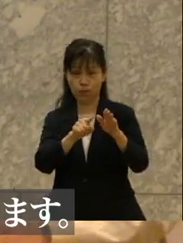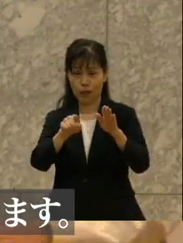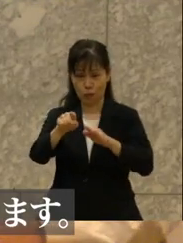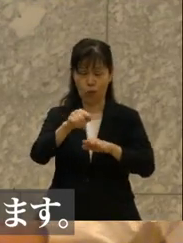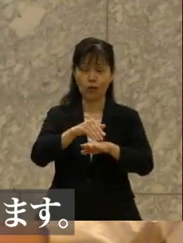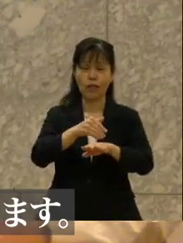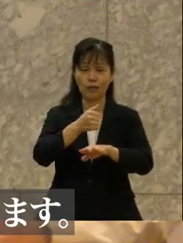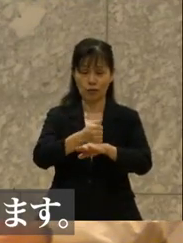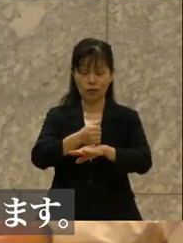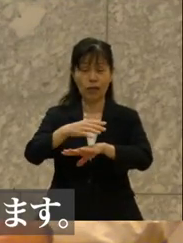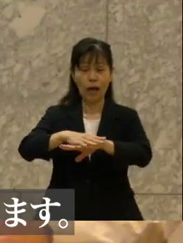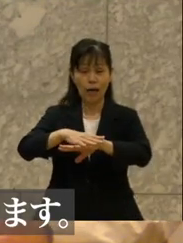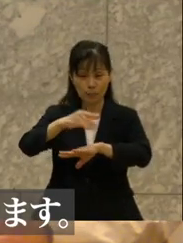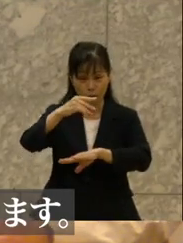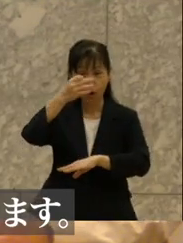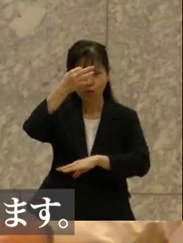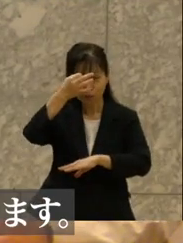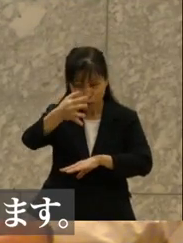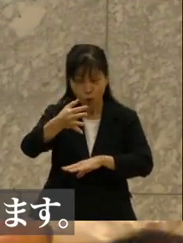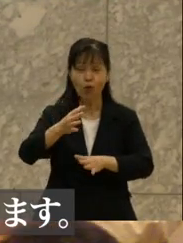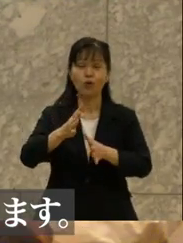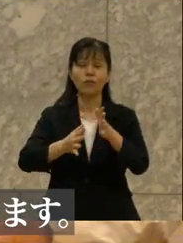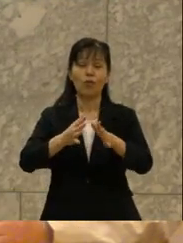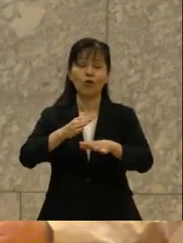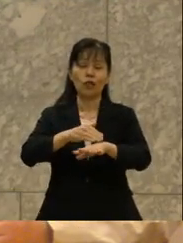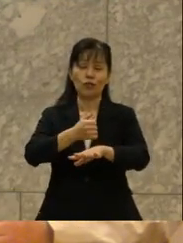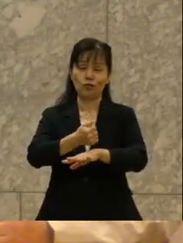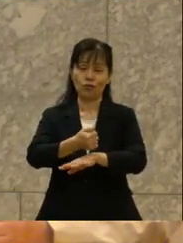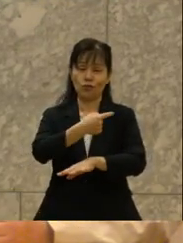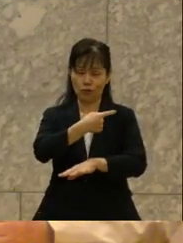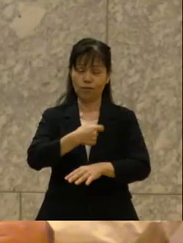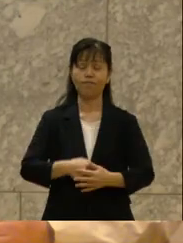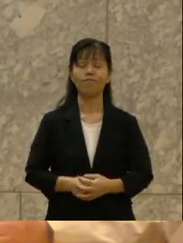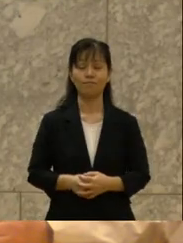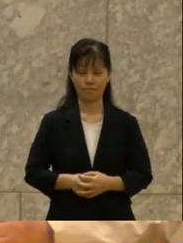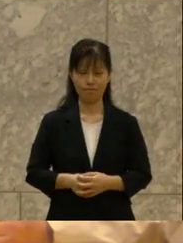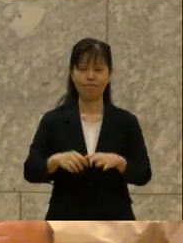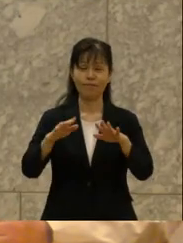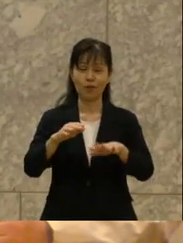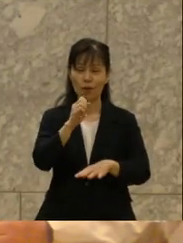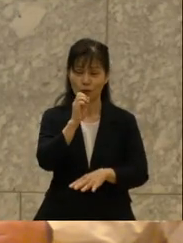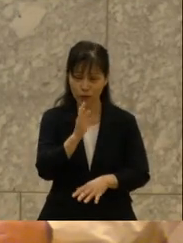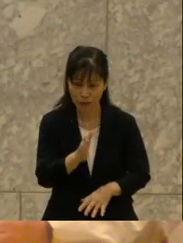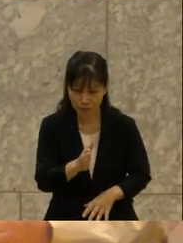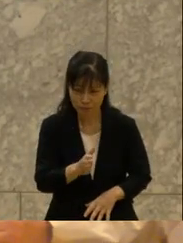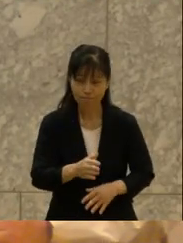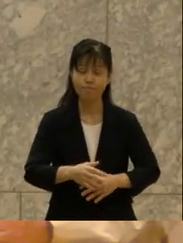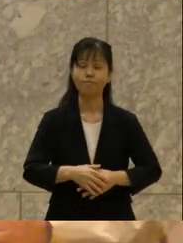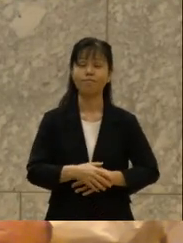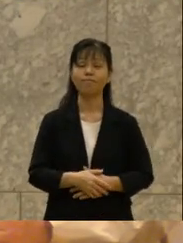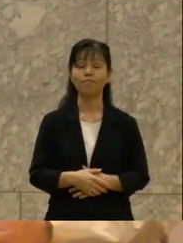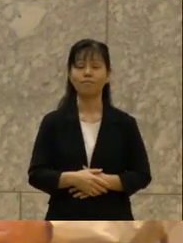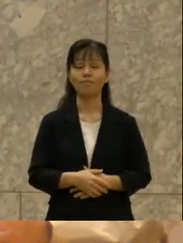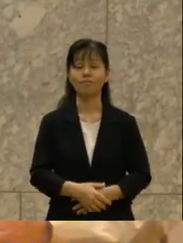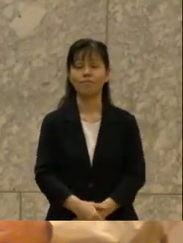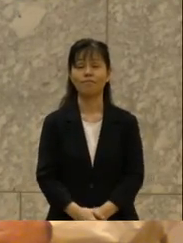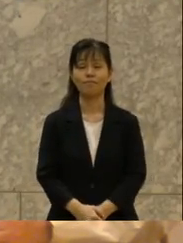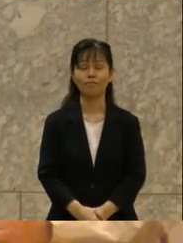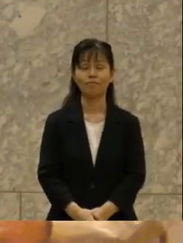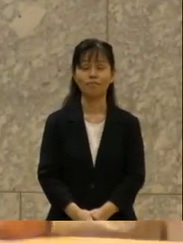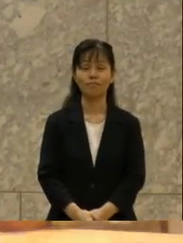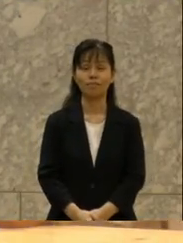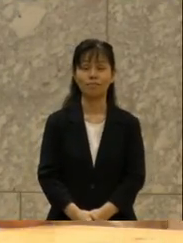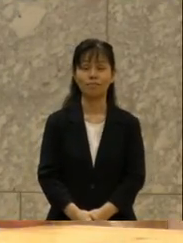として初のプロスポーツ選手でもあります高田選手本日はどうぞよろしくお願いいたします